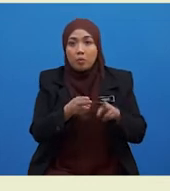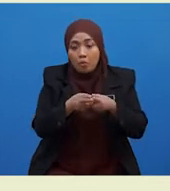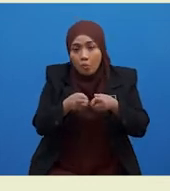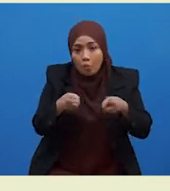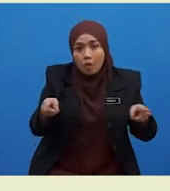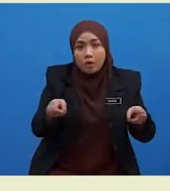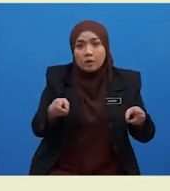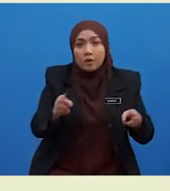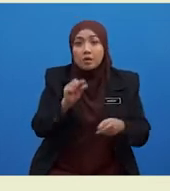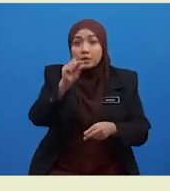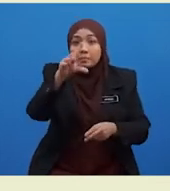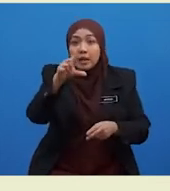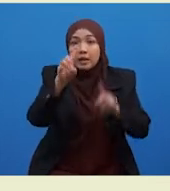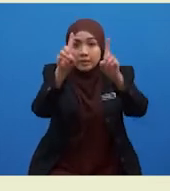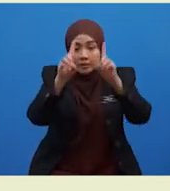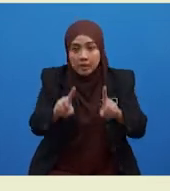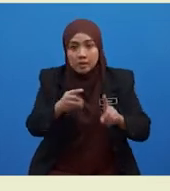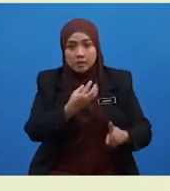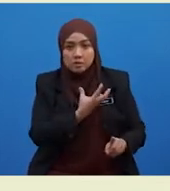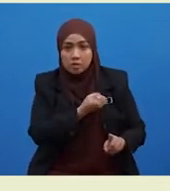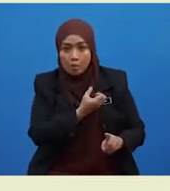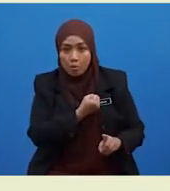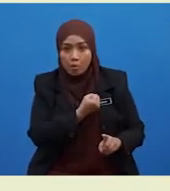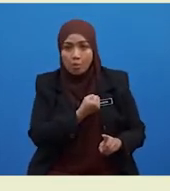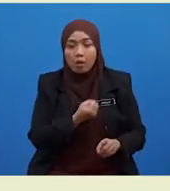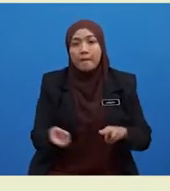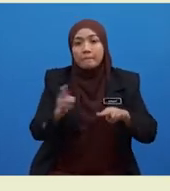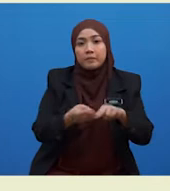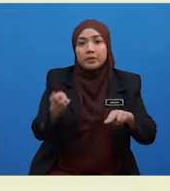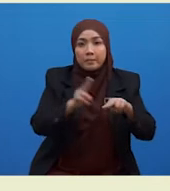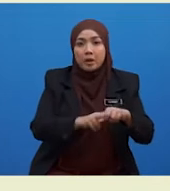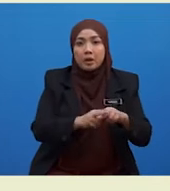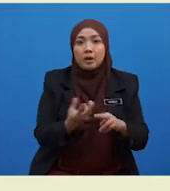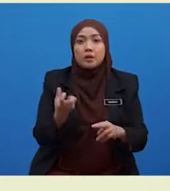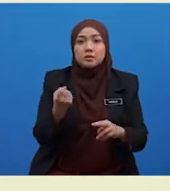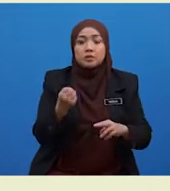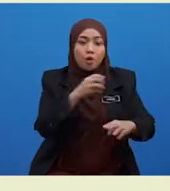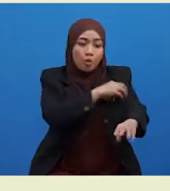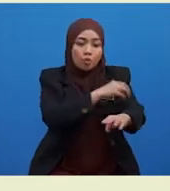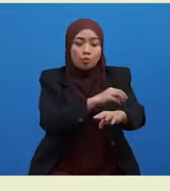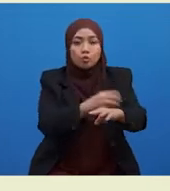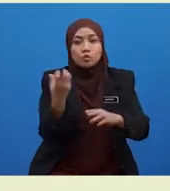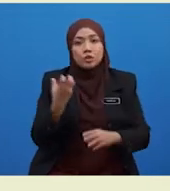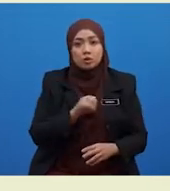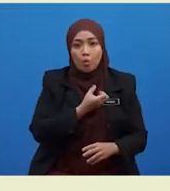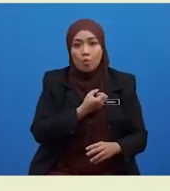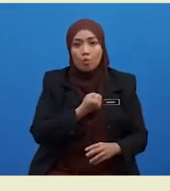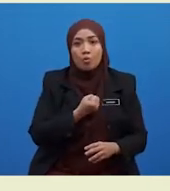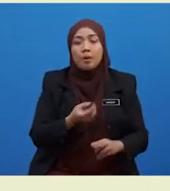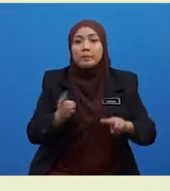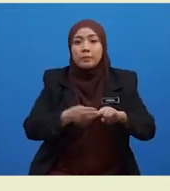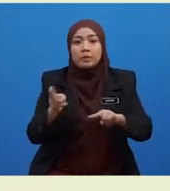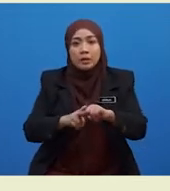ketebalan dinding jantung. Ketiga, pertambahan keanjalan otot jantung. Keempat,